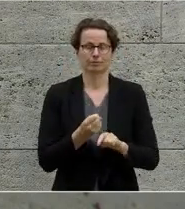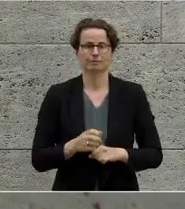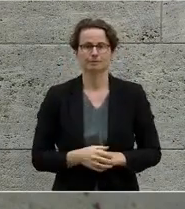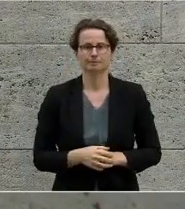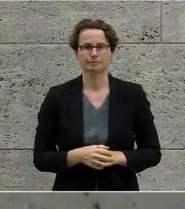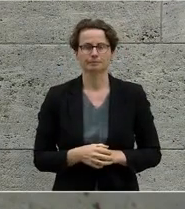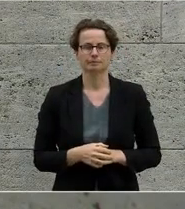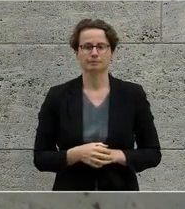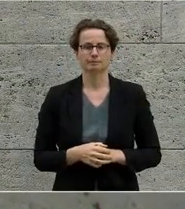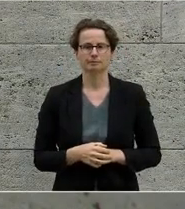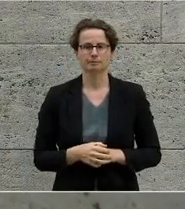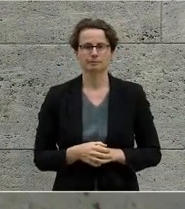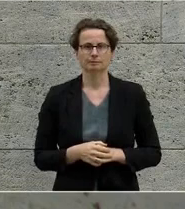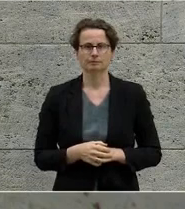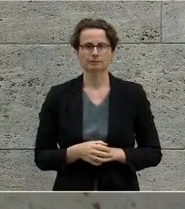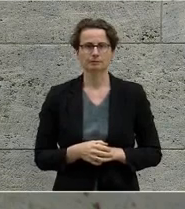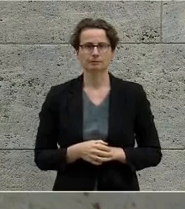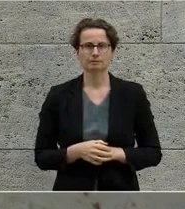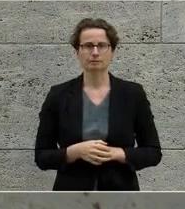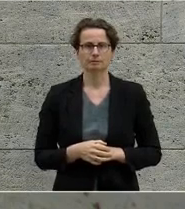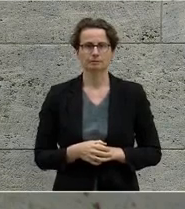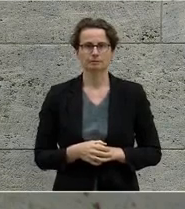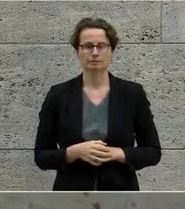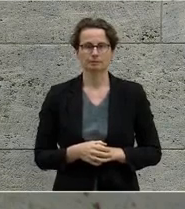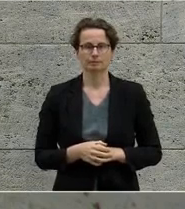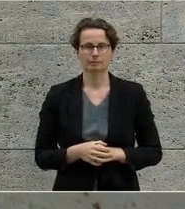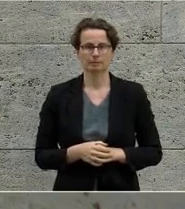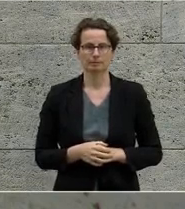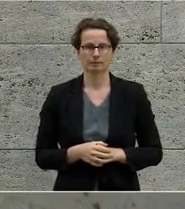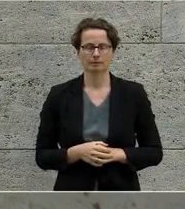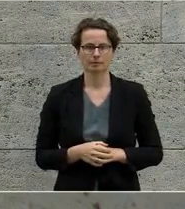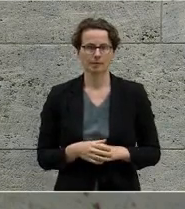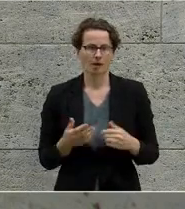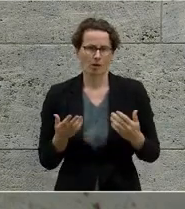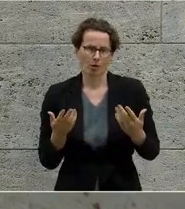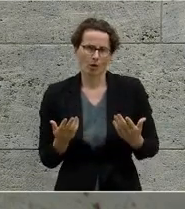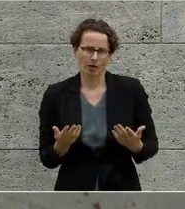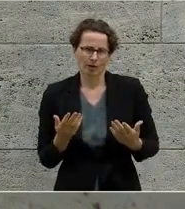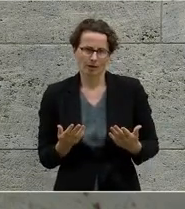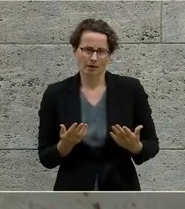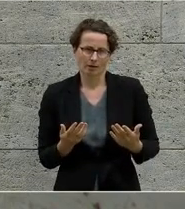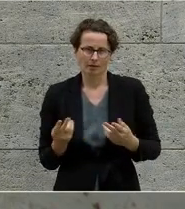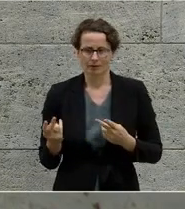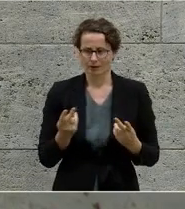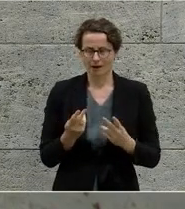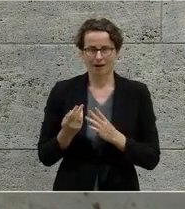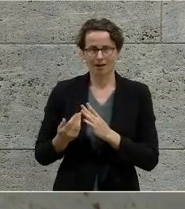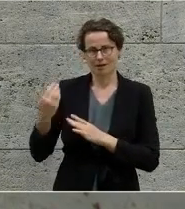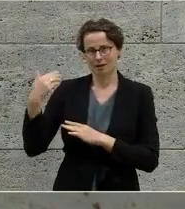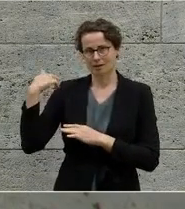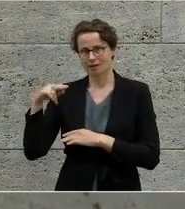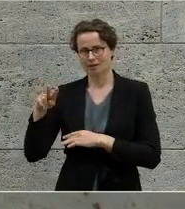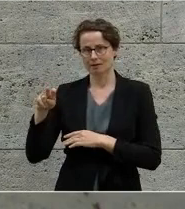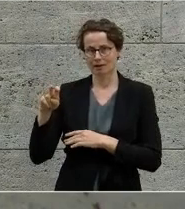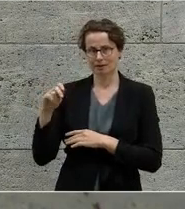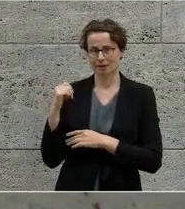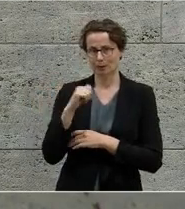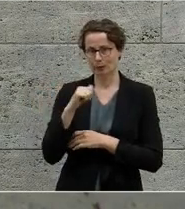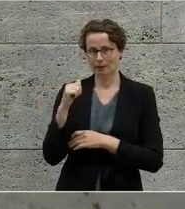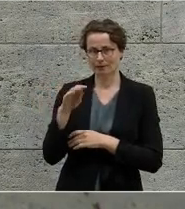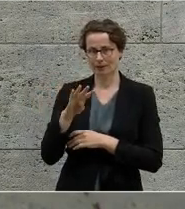zu tragen, ohne dass das heute, ganz anders als am 20. Juli